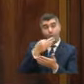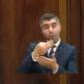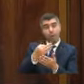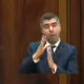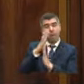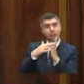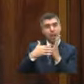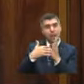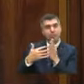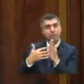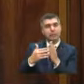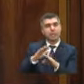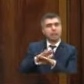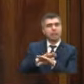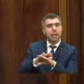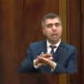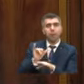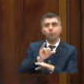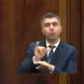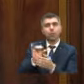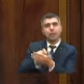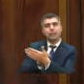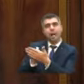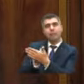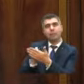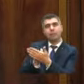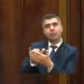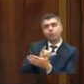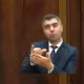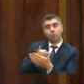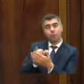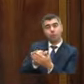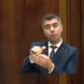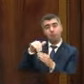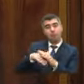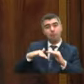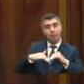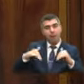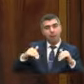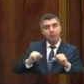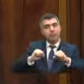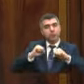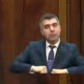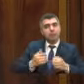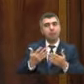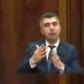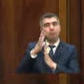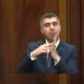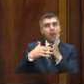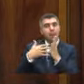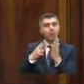سياسي سنحاسبكم بعدما نصبناكم برلمانيا على برنامج سياسي ووزراء بانتماءات سياسية